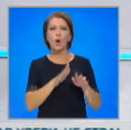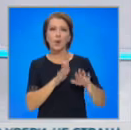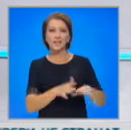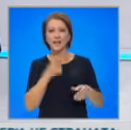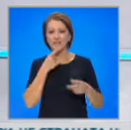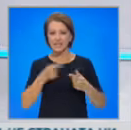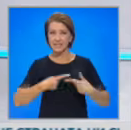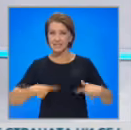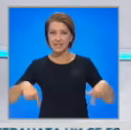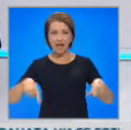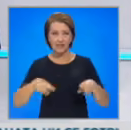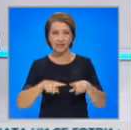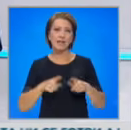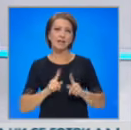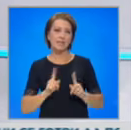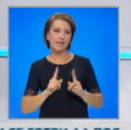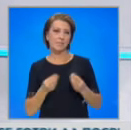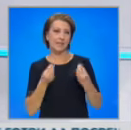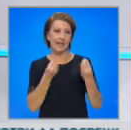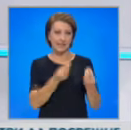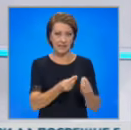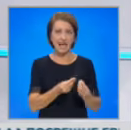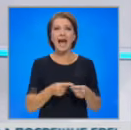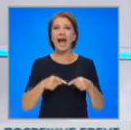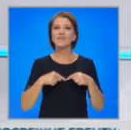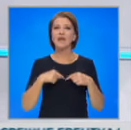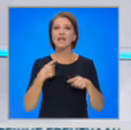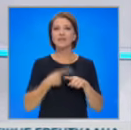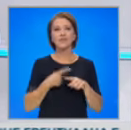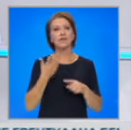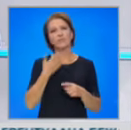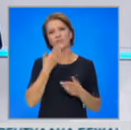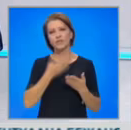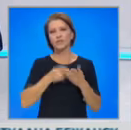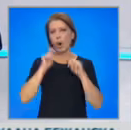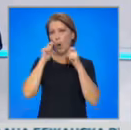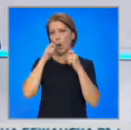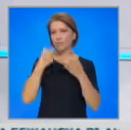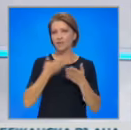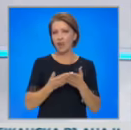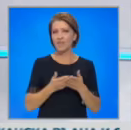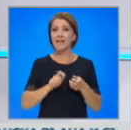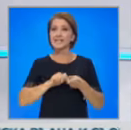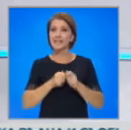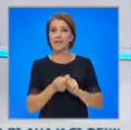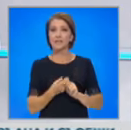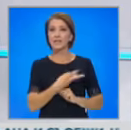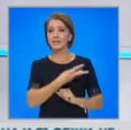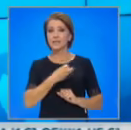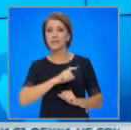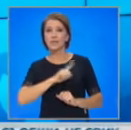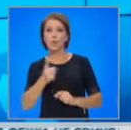залата и така актовете не са им връчени. Адвокат Хаджигенов обаче вече обяви, че ще обжалва. Иначе санкцията е от 300 до 1000